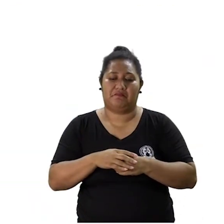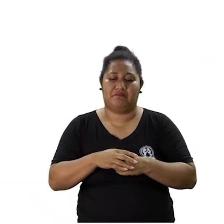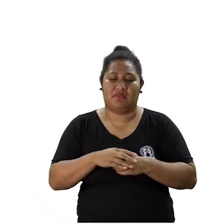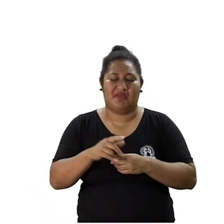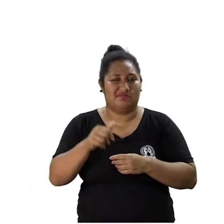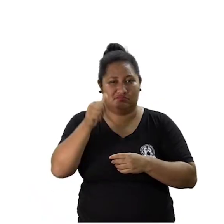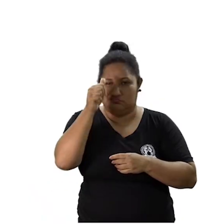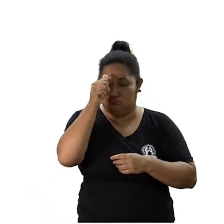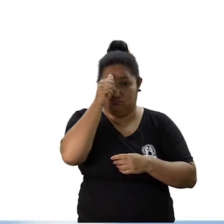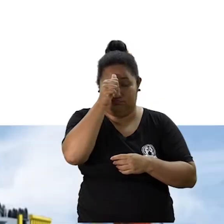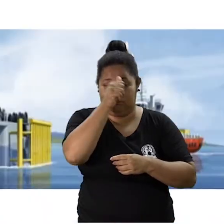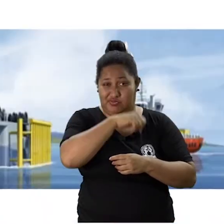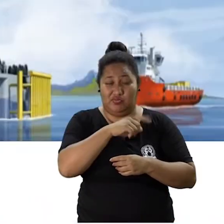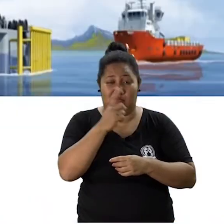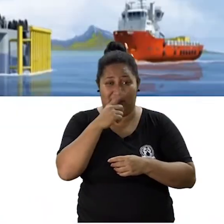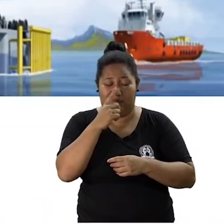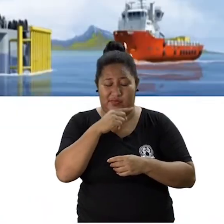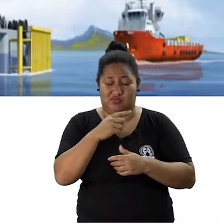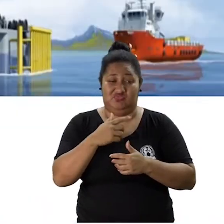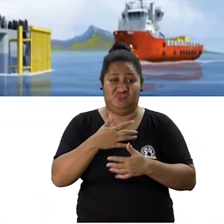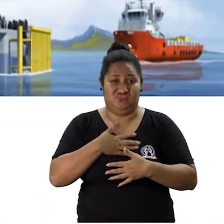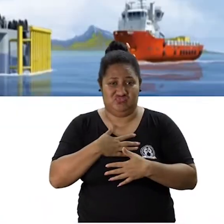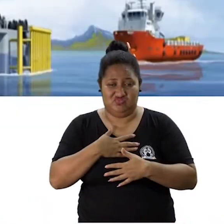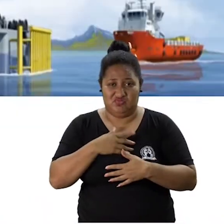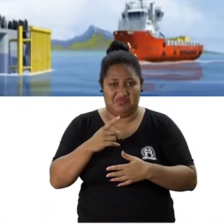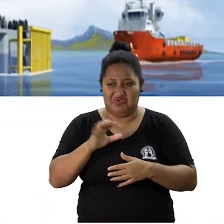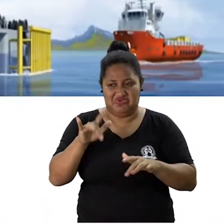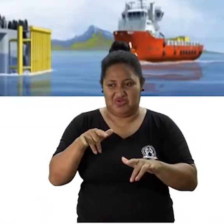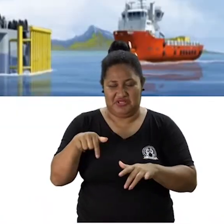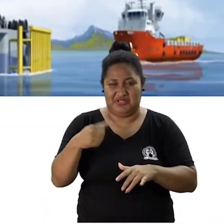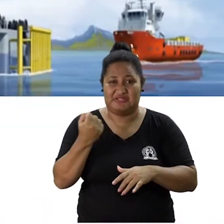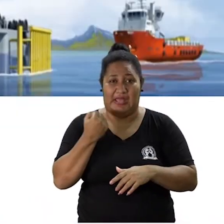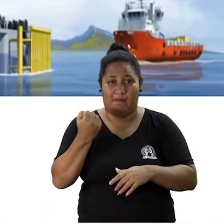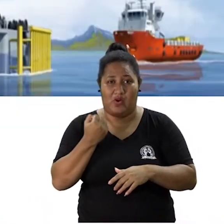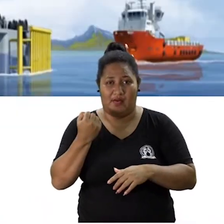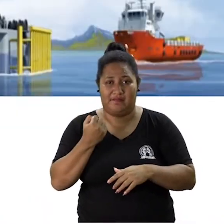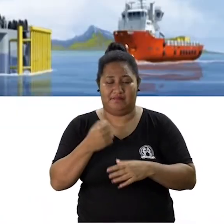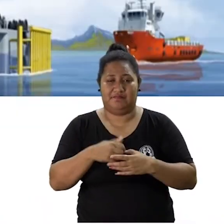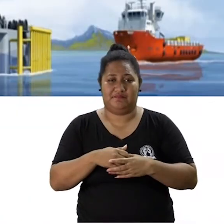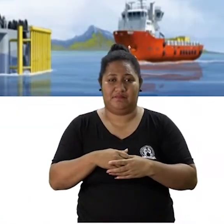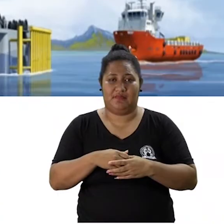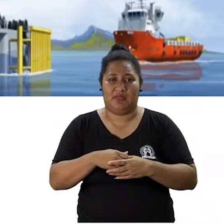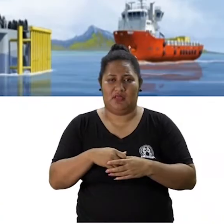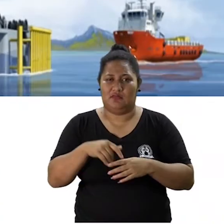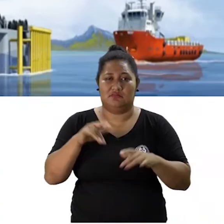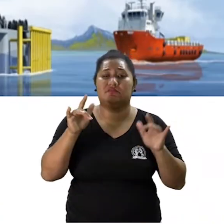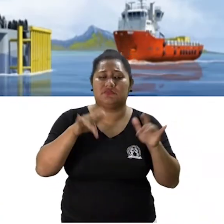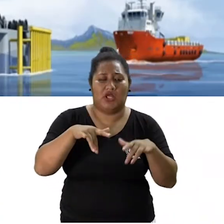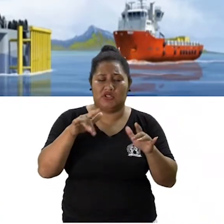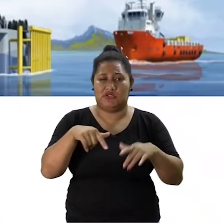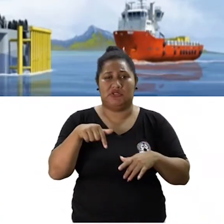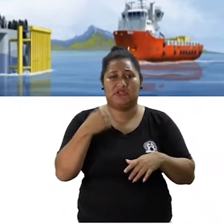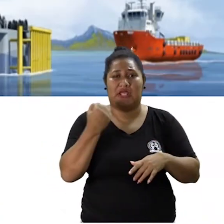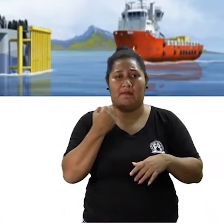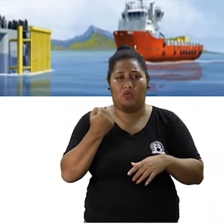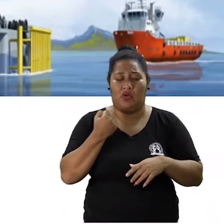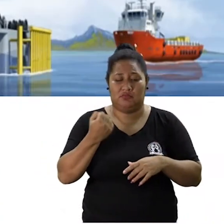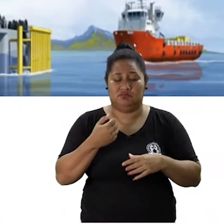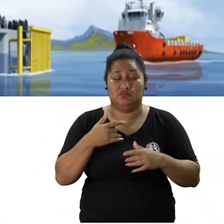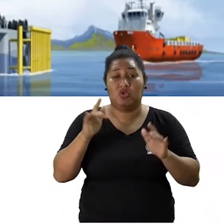ata mai tanga te le vaenga o le lalang le o mea tatou thermal energy ele tai o mai sa mo le